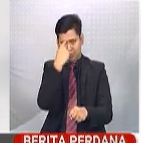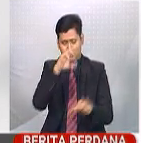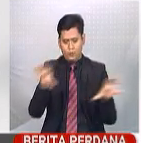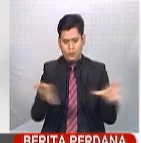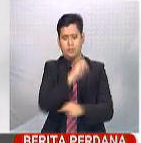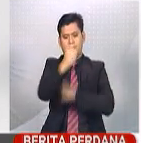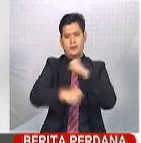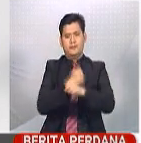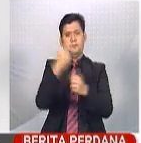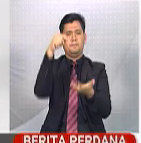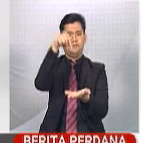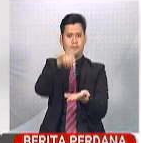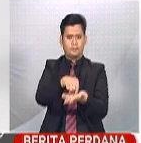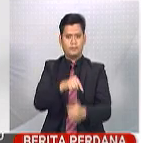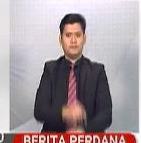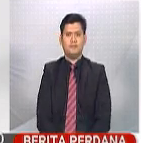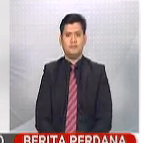ini